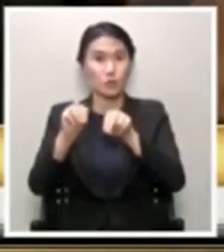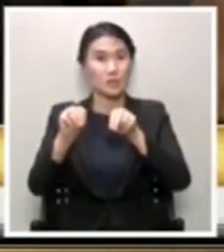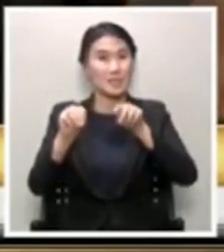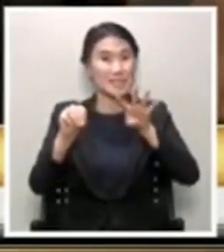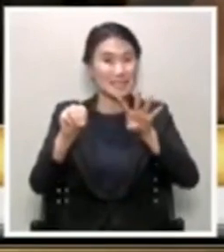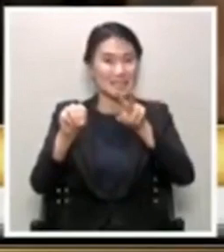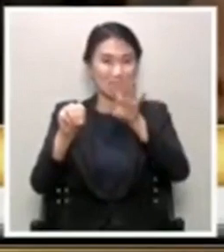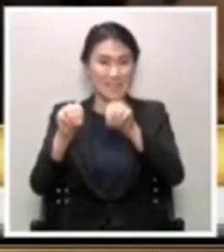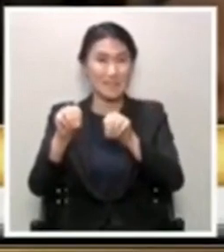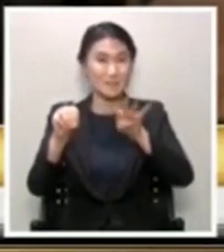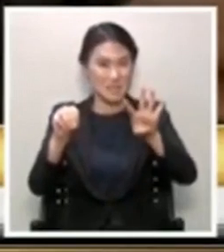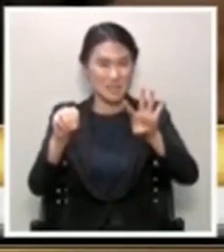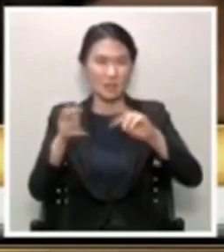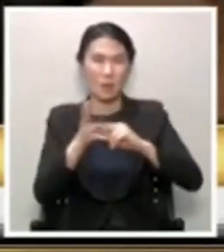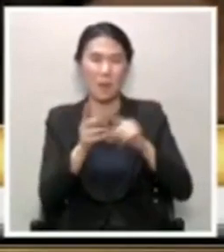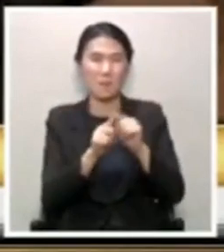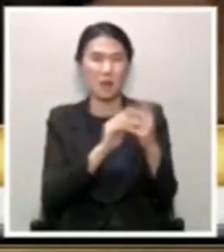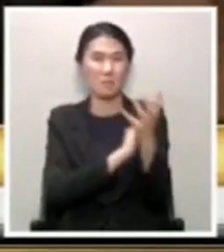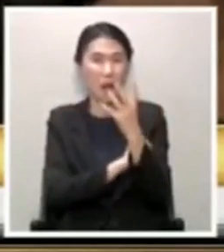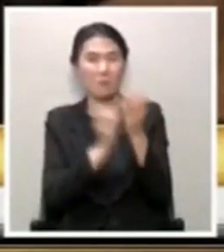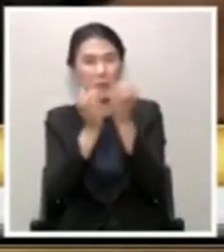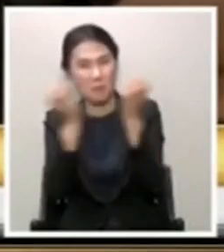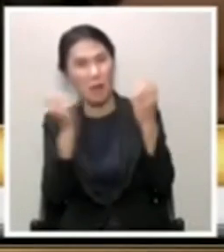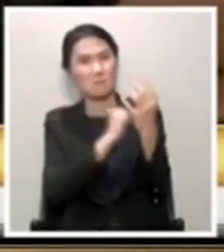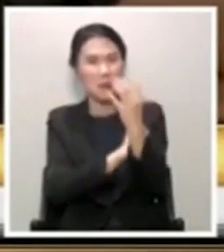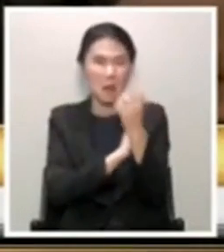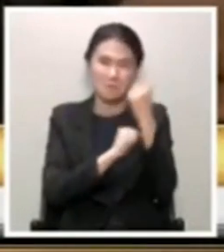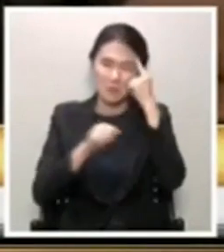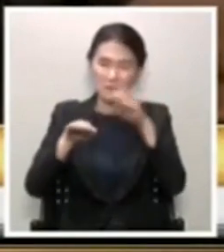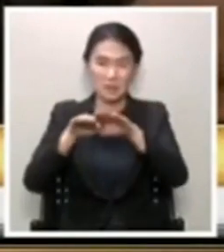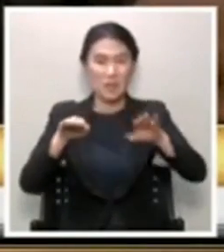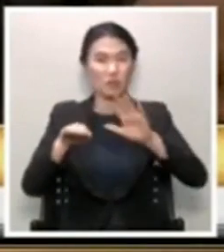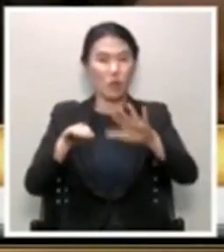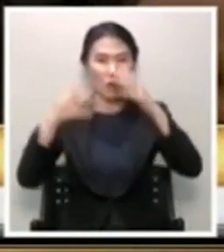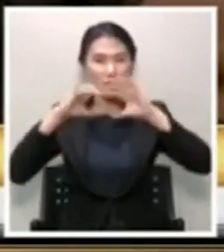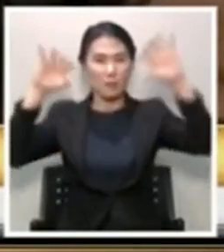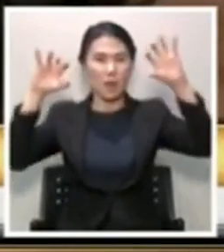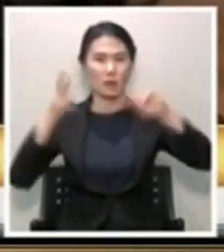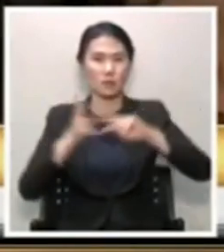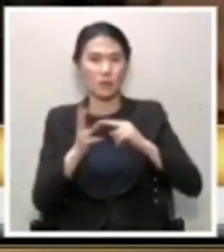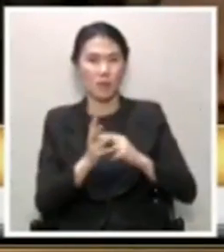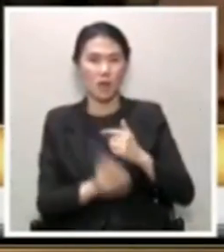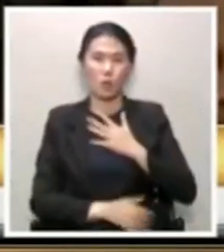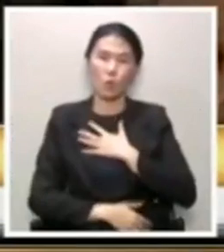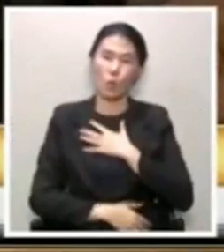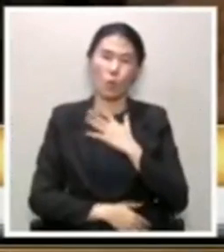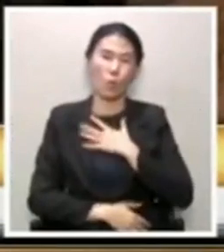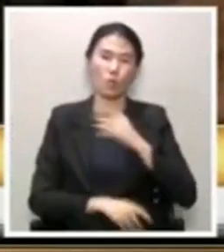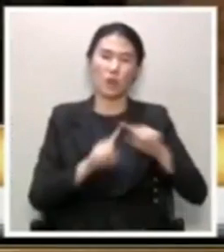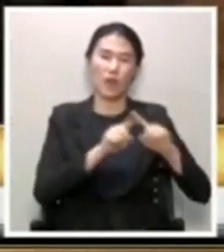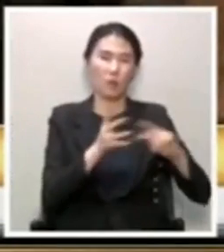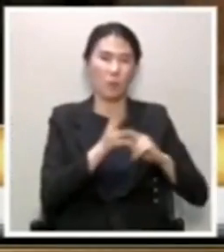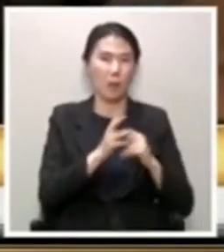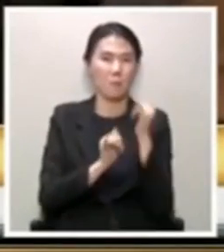ติในลักษณะที่กลไกของรัฐนั้นสามารถใช้เกณฑ์กลไกของรัฐใช้ครูกอครูขอครูคอต่างๆลงไปช่วยกัน